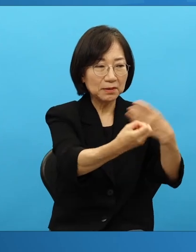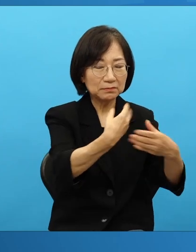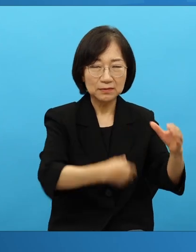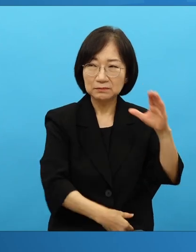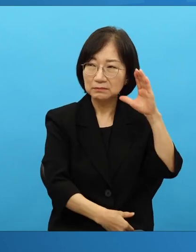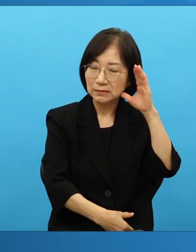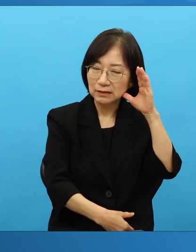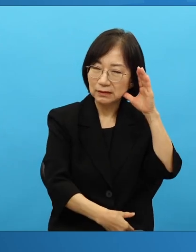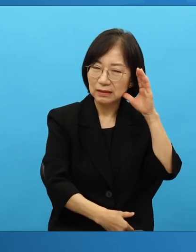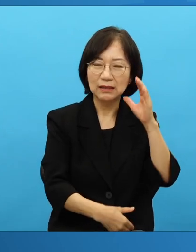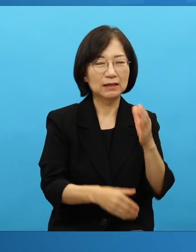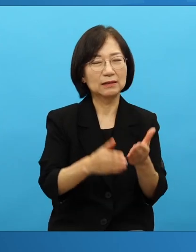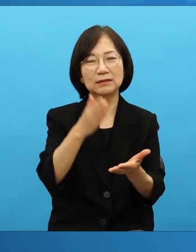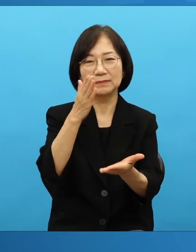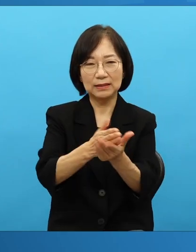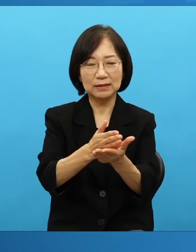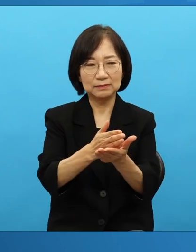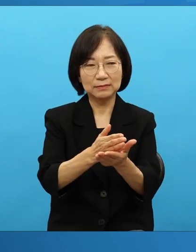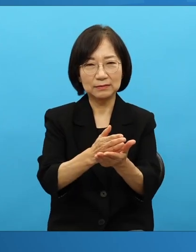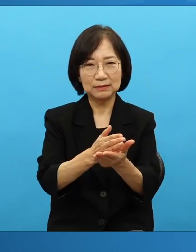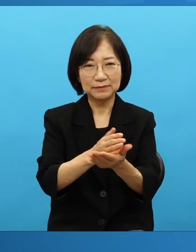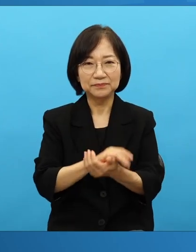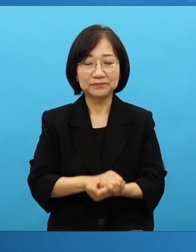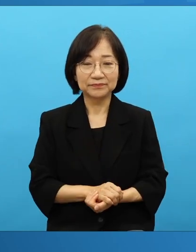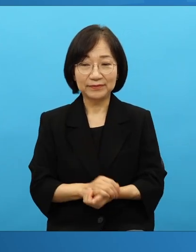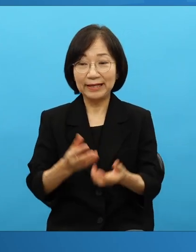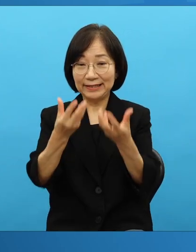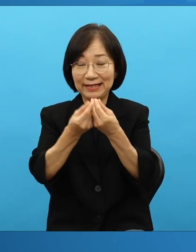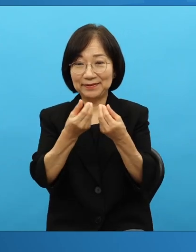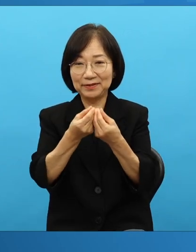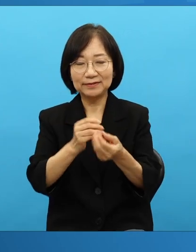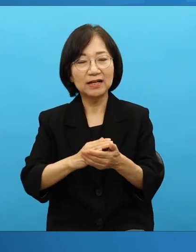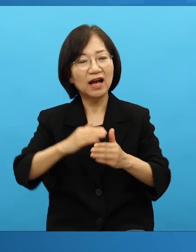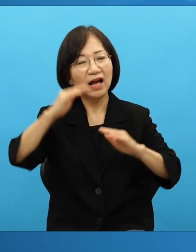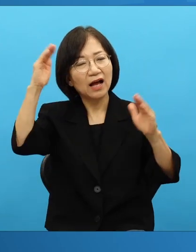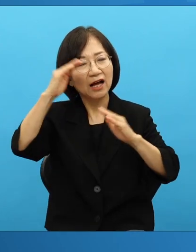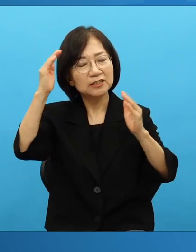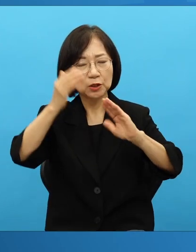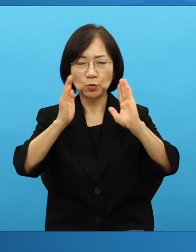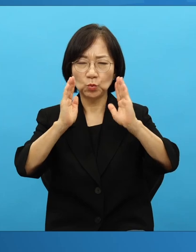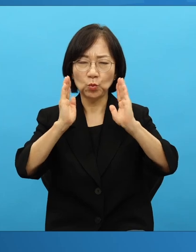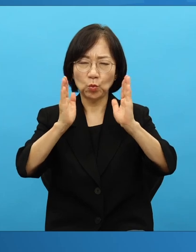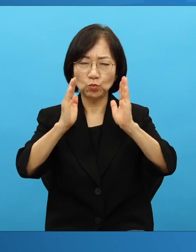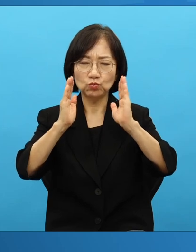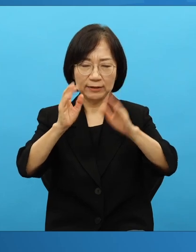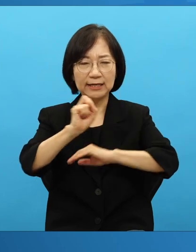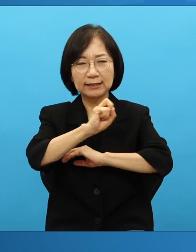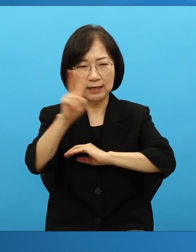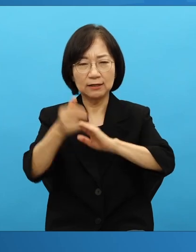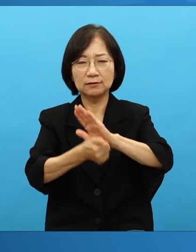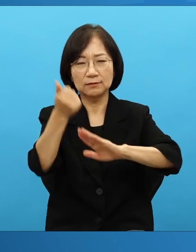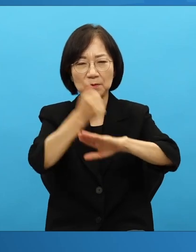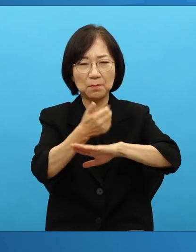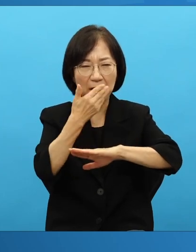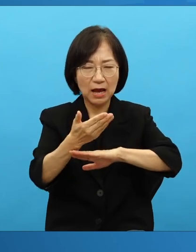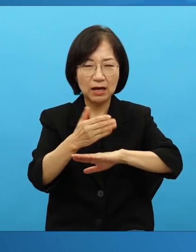与此相悖的话，就是撒旦给的话，就是谎言，绝对不要听信谎言。 학생들 공부 자리에 성공해 맞는데 틀린 말입니다. 여러분 기도 속에서 공부하면 성공하게 돼 있습니다.